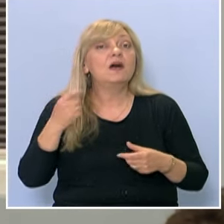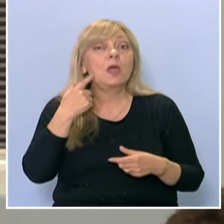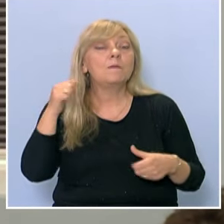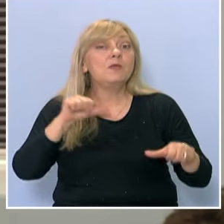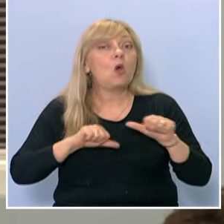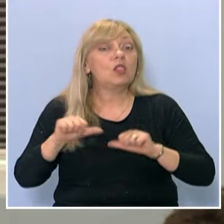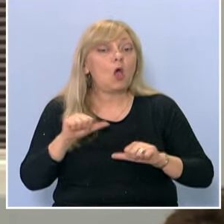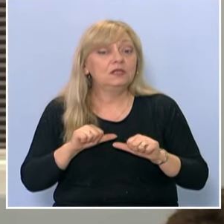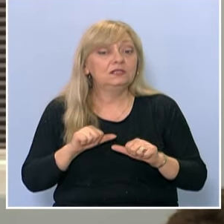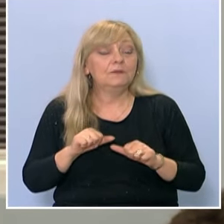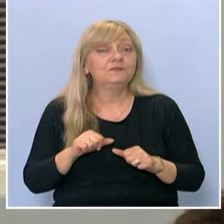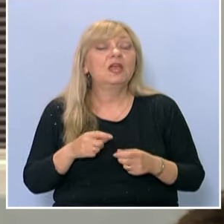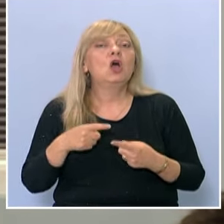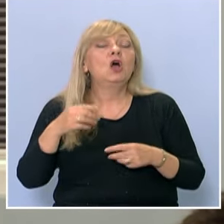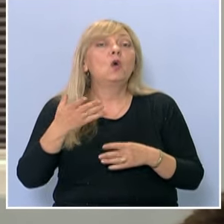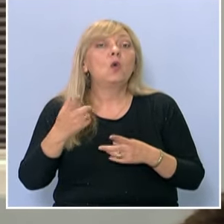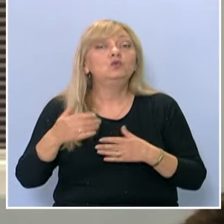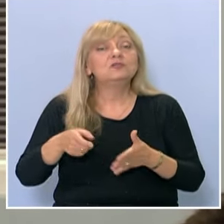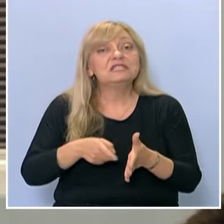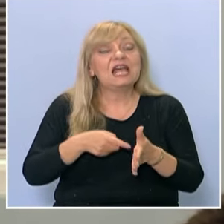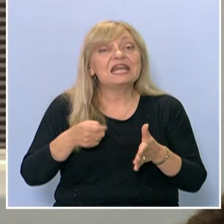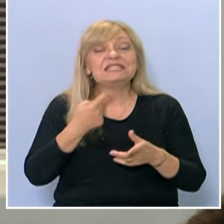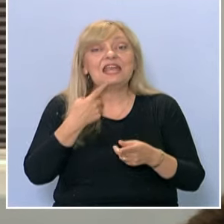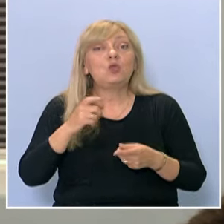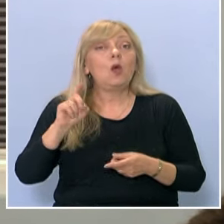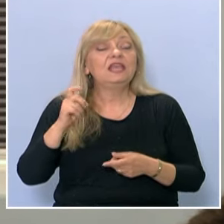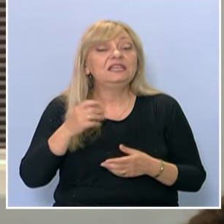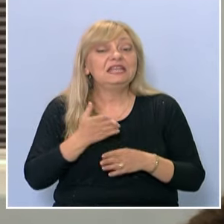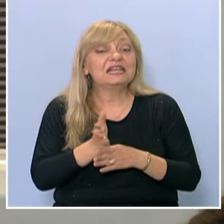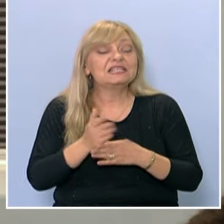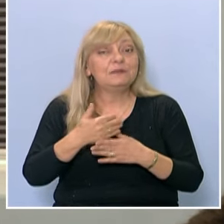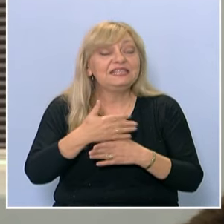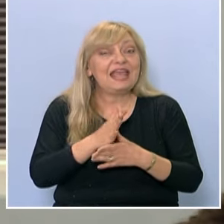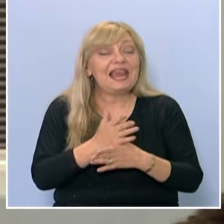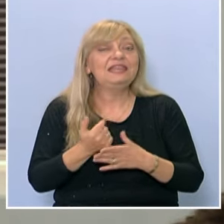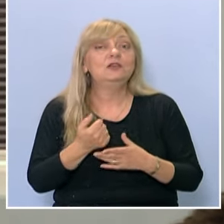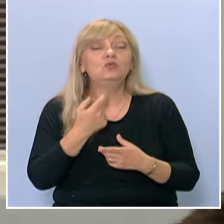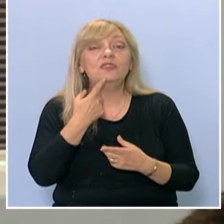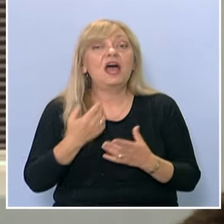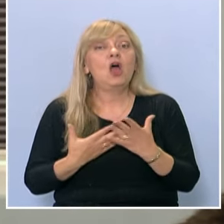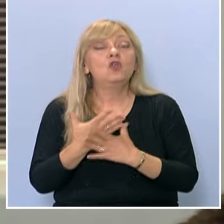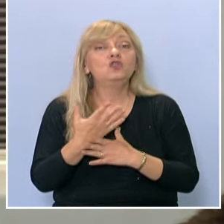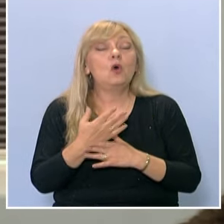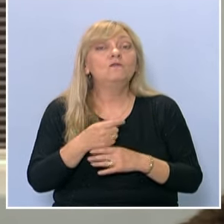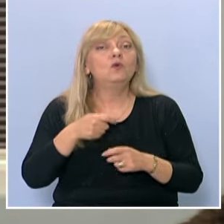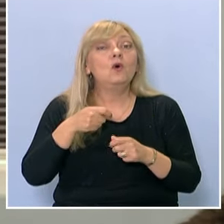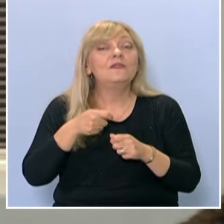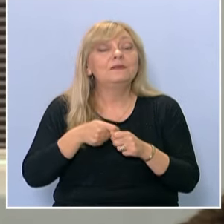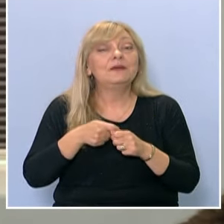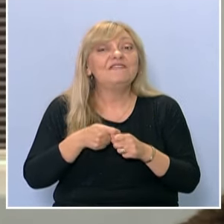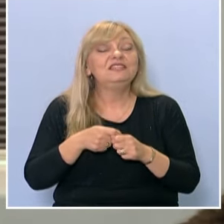до генетиката и до разпределянето на алелите в новоформираните